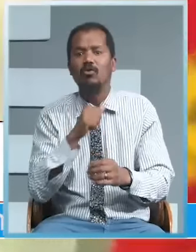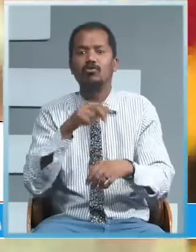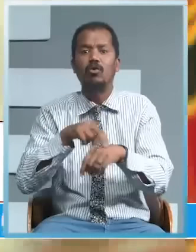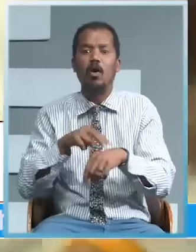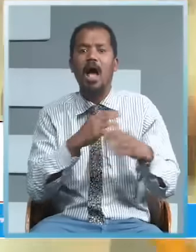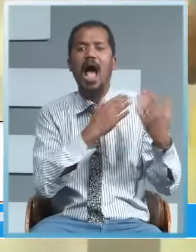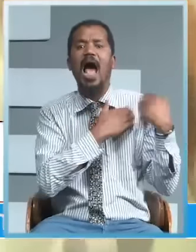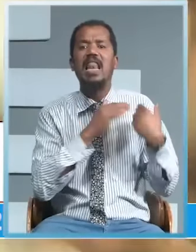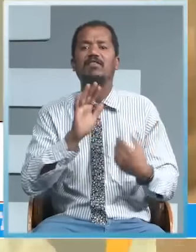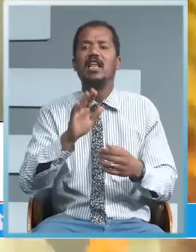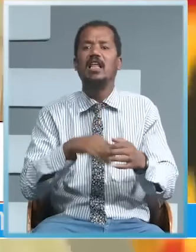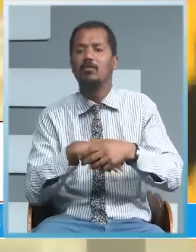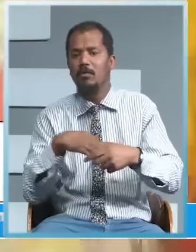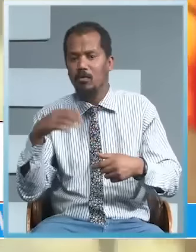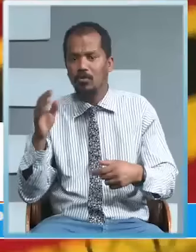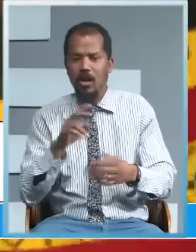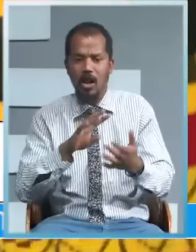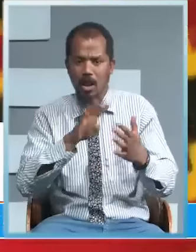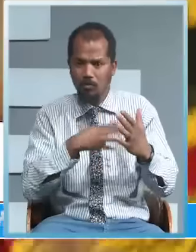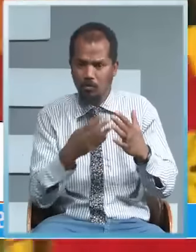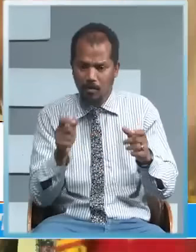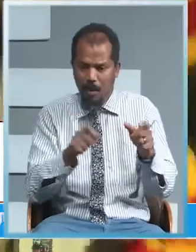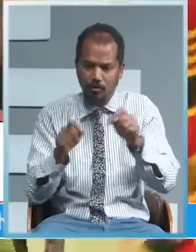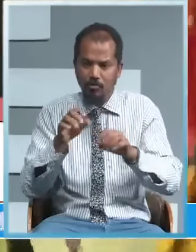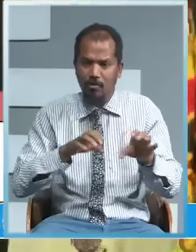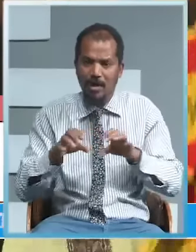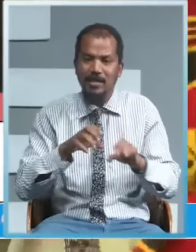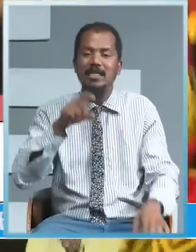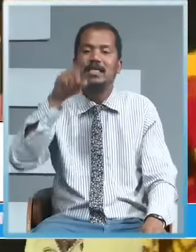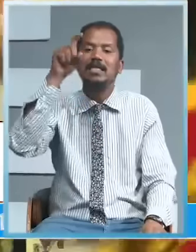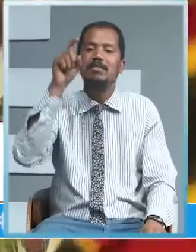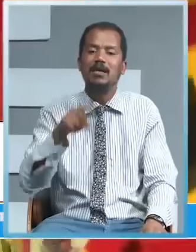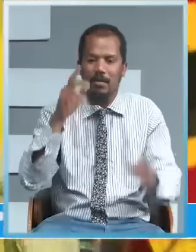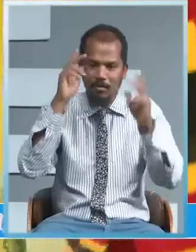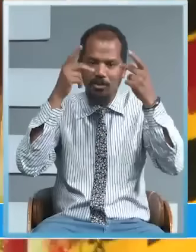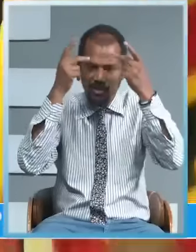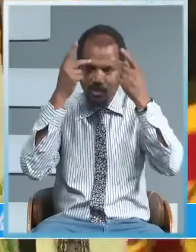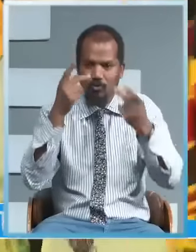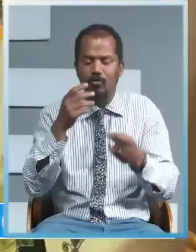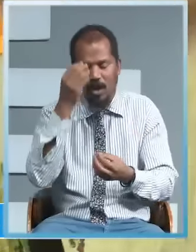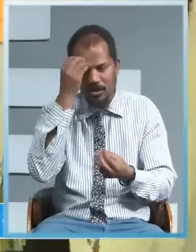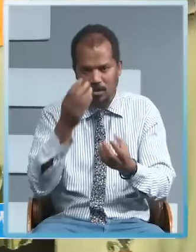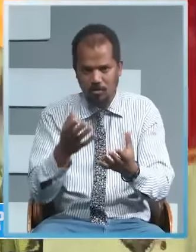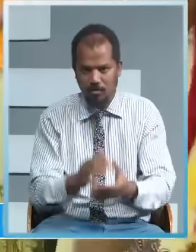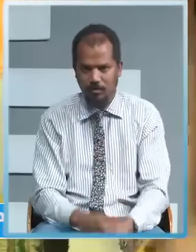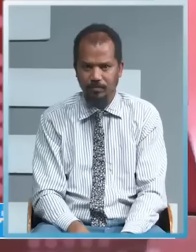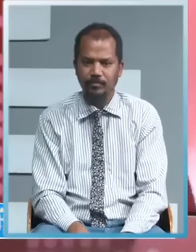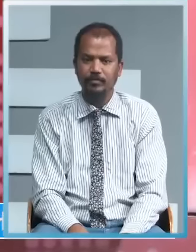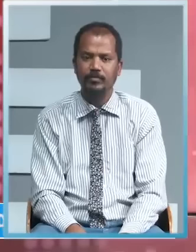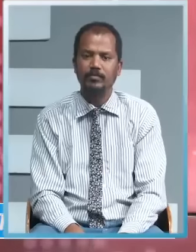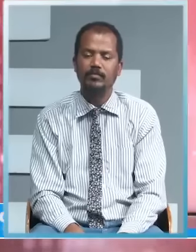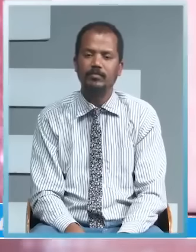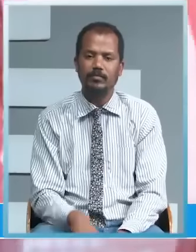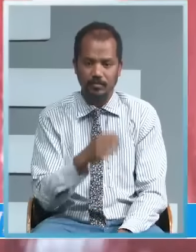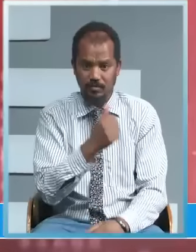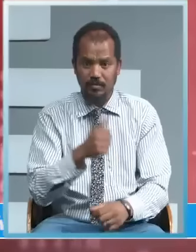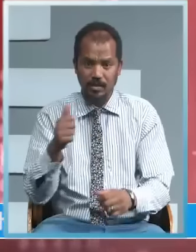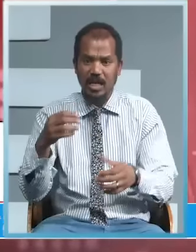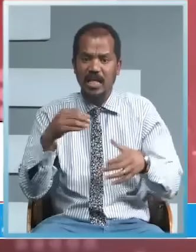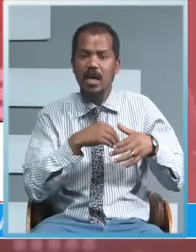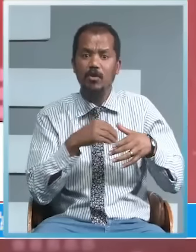ተቋማት ኃላፊነትን በመወጣት ለፕሮግራሙ አስተዋጽኦ ማድረግ እንደሚገባም ሚኒስትር ዴኤታ አሳስበዋል። የአዲስ